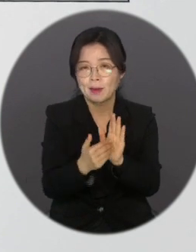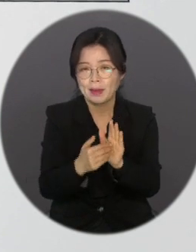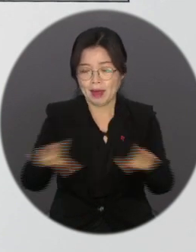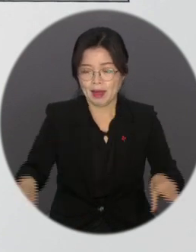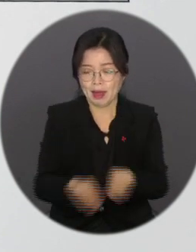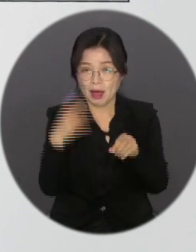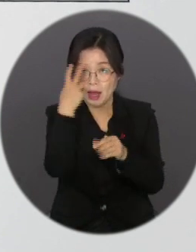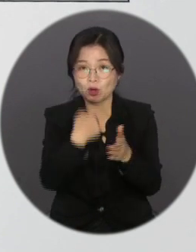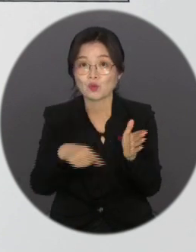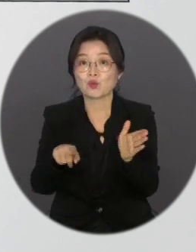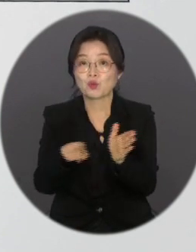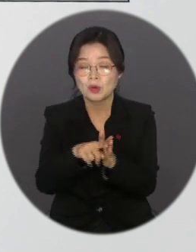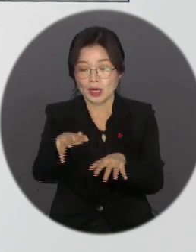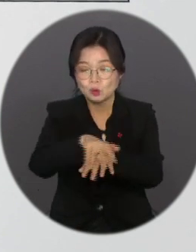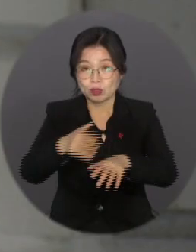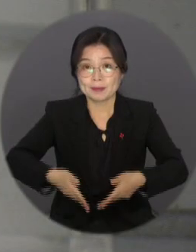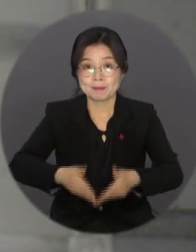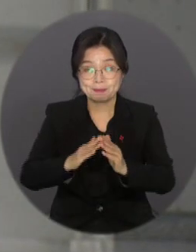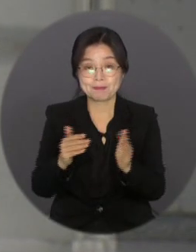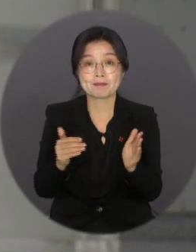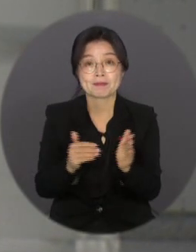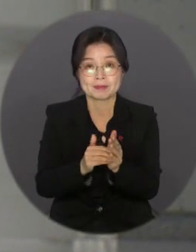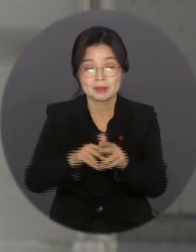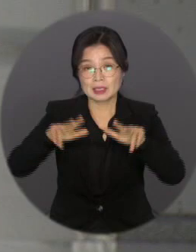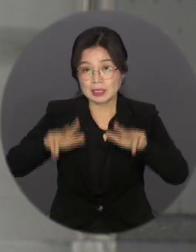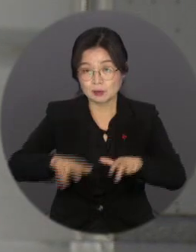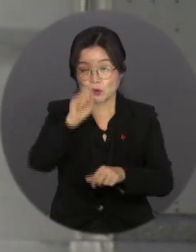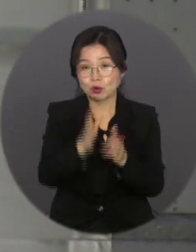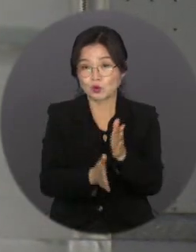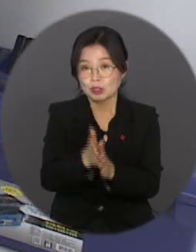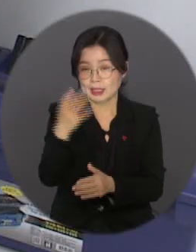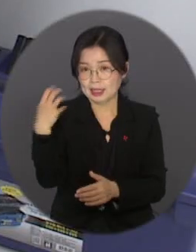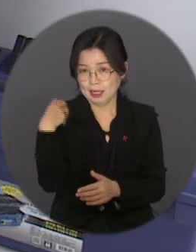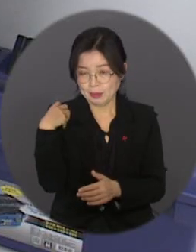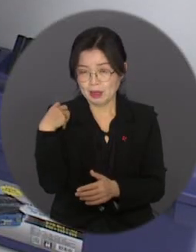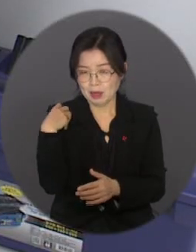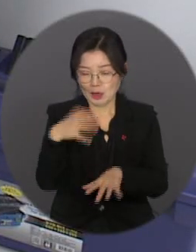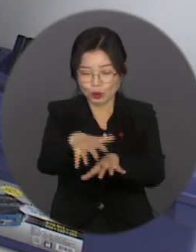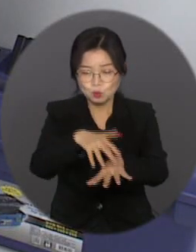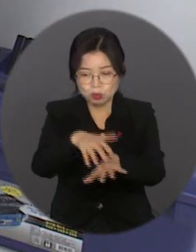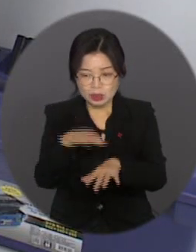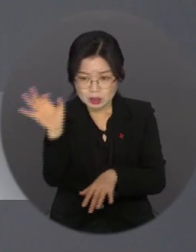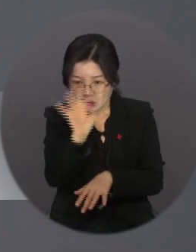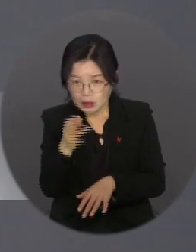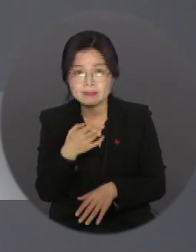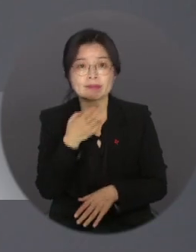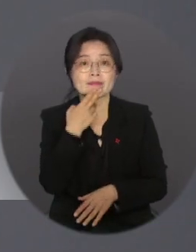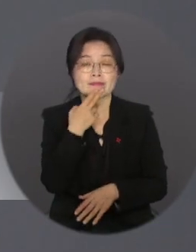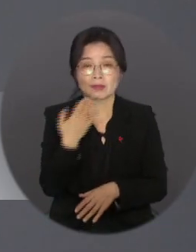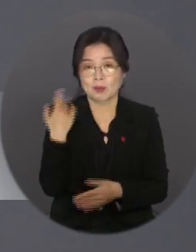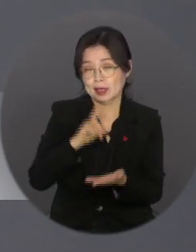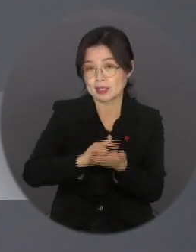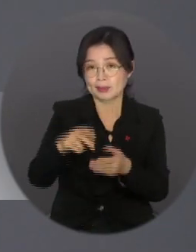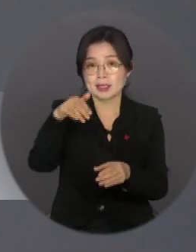있도록 실국단위 조직 개편도 추진했습니다. 하지만 현재 광주시에 이 같은 역할을 담당하는 조직은 없습니다. 지난해 지방선거